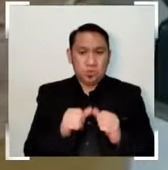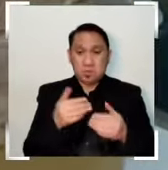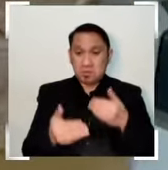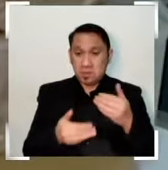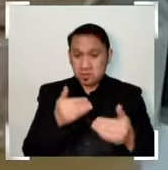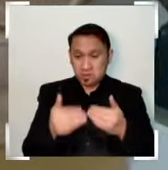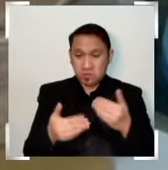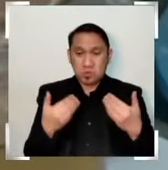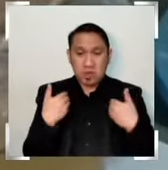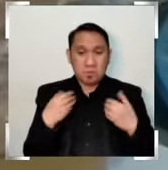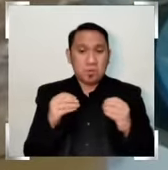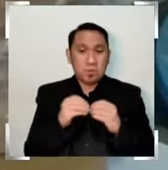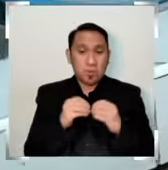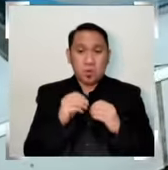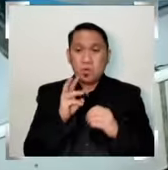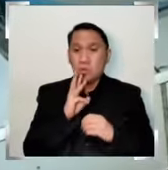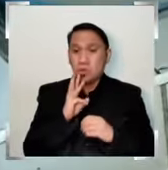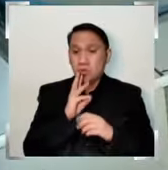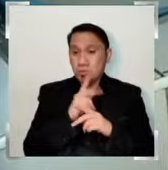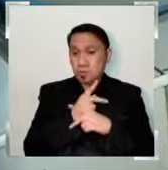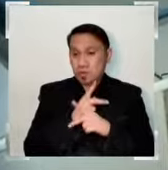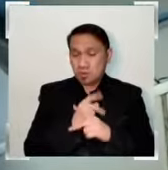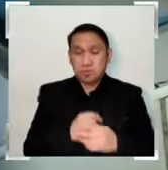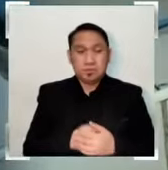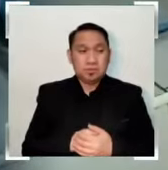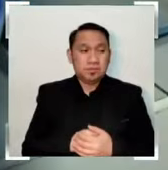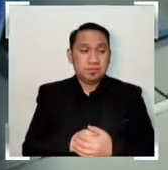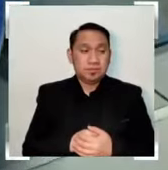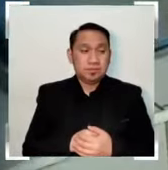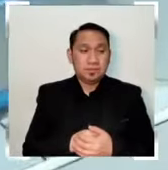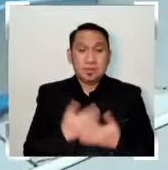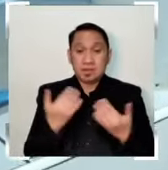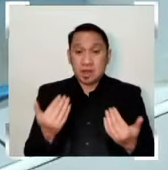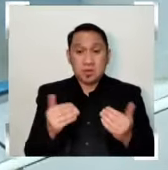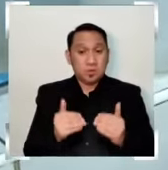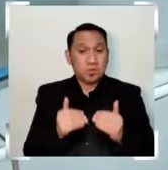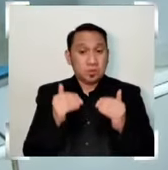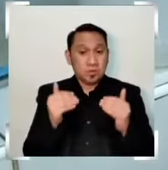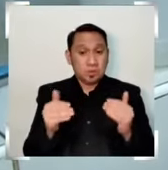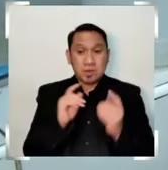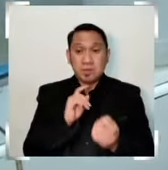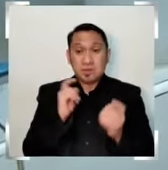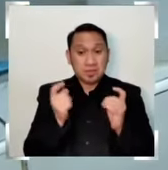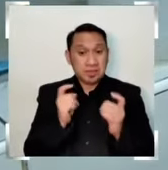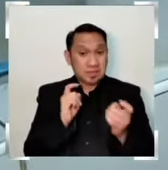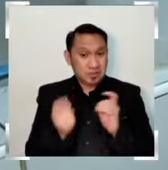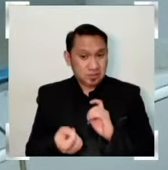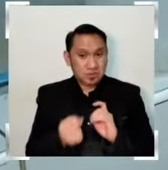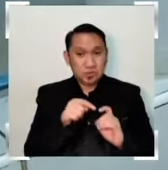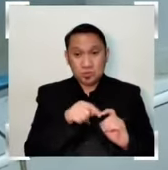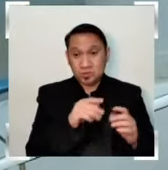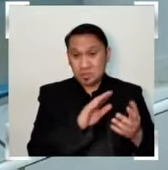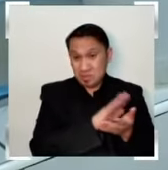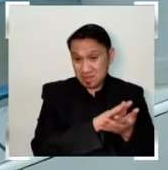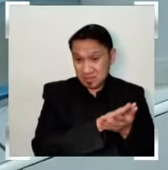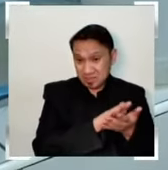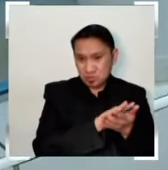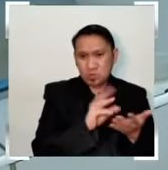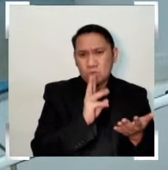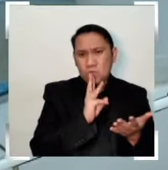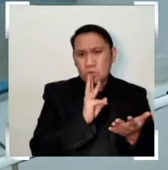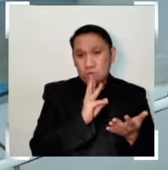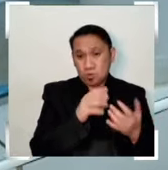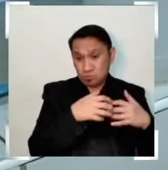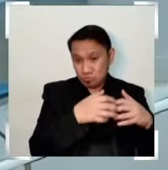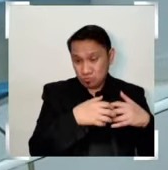production ng kanilang mga planta. Bukod sa patuloy ang ating pagpapalit ng filters sa ating treatment plants, so para